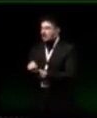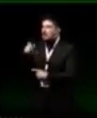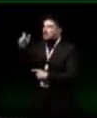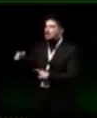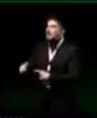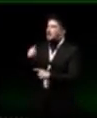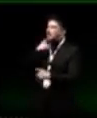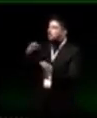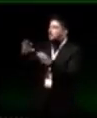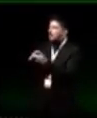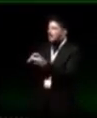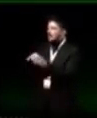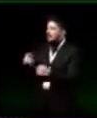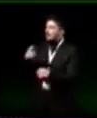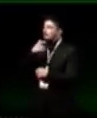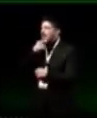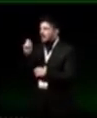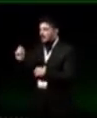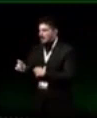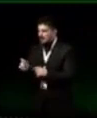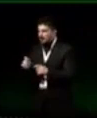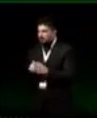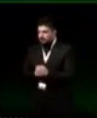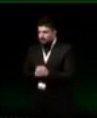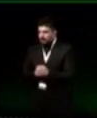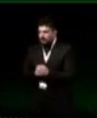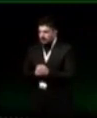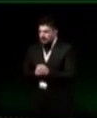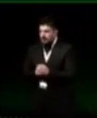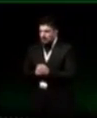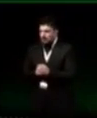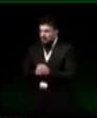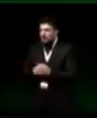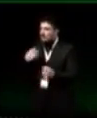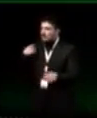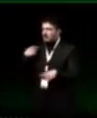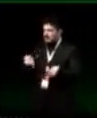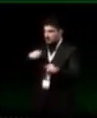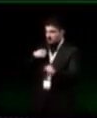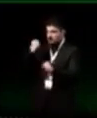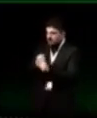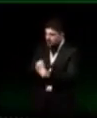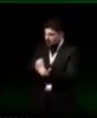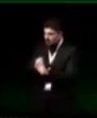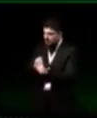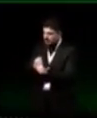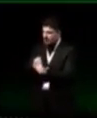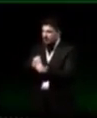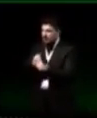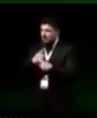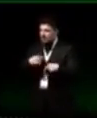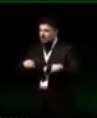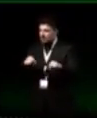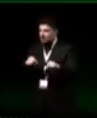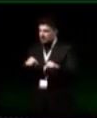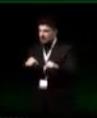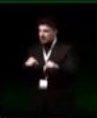bella ed è l'identità culturale della nostra tradizione, della nostra storia, della nostra meravigliosa,